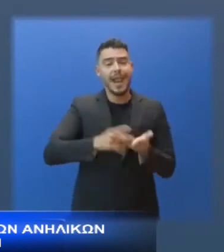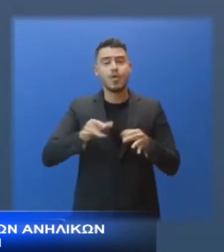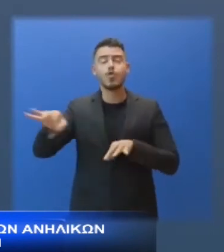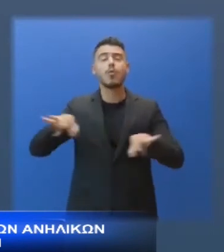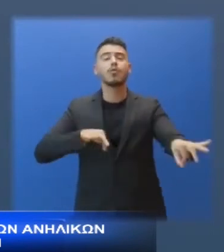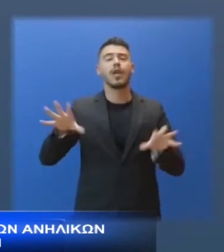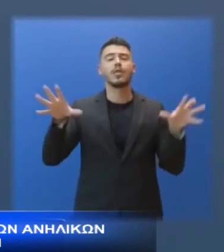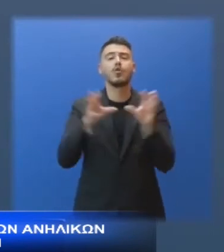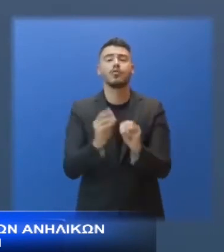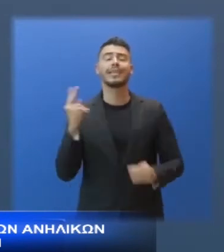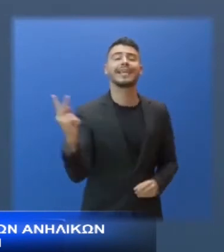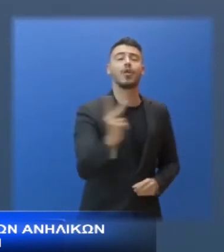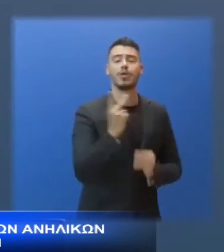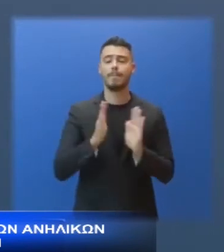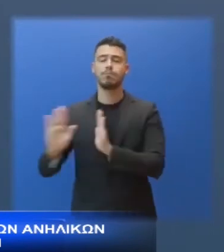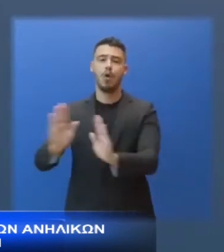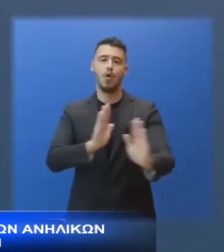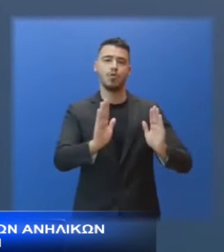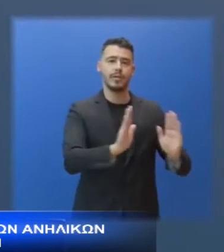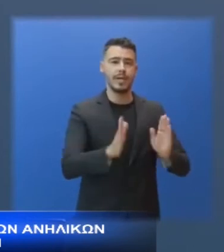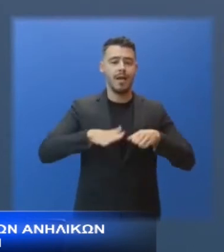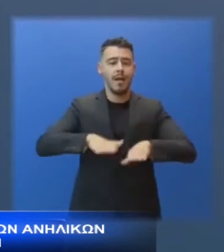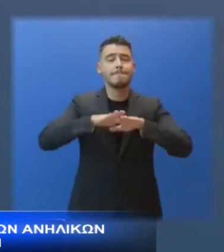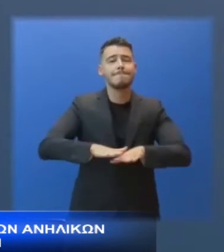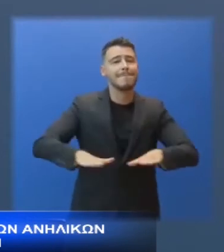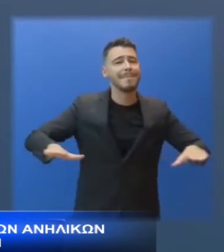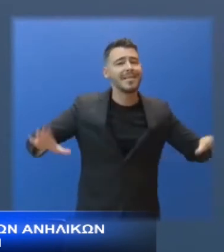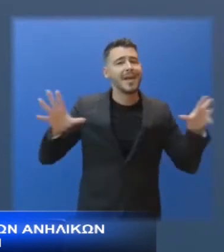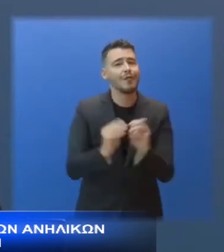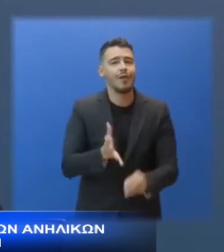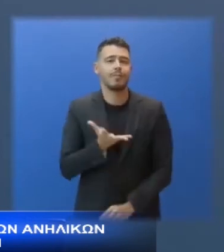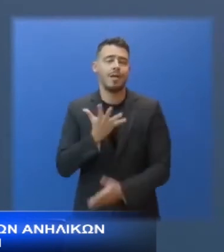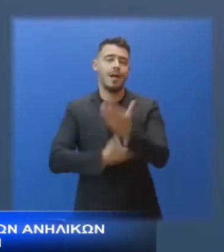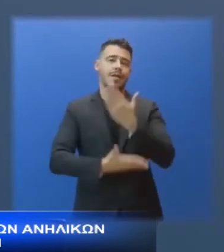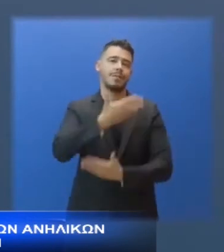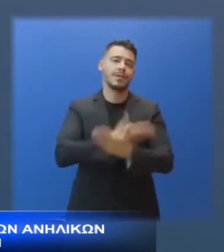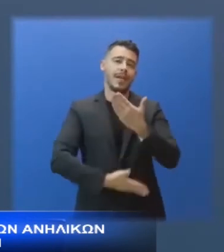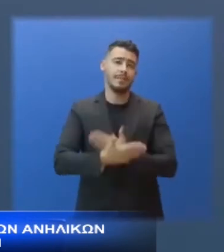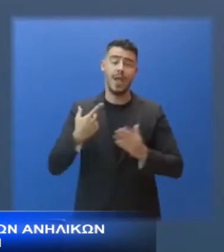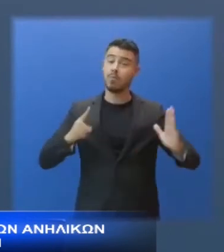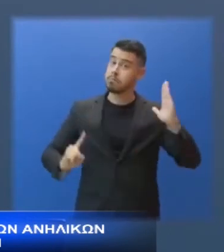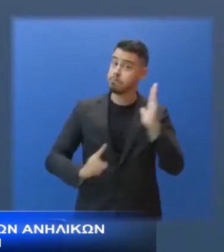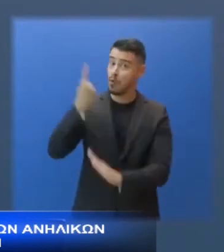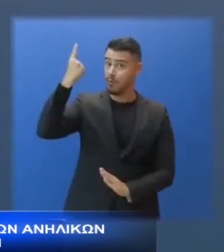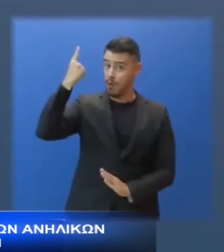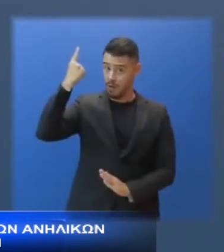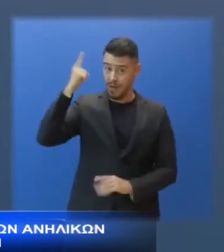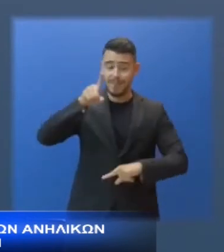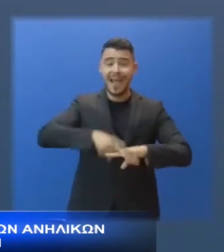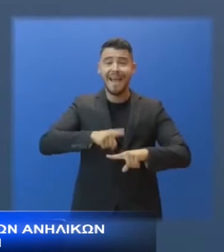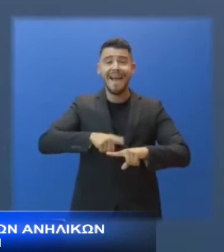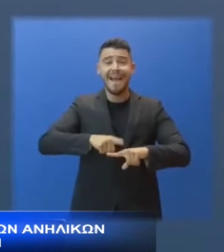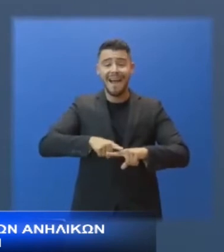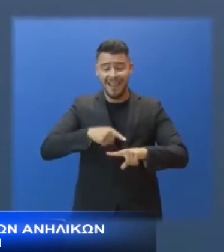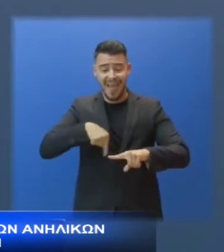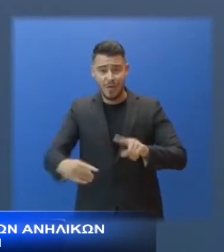πρόνοια των ανηλίκων και των ανηλίκων ατόμων με ειδικές ανάγκες. Για πρώτη φορά στο ελληνικό δίκαιο ορίζεται με σαφήνεια